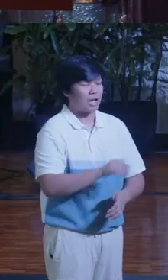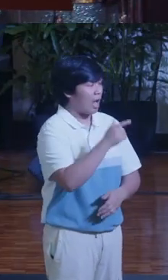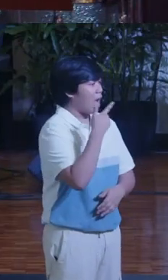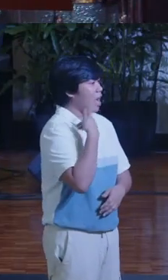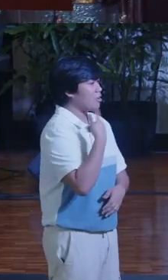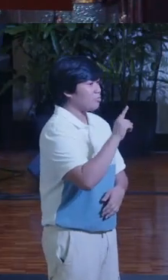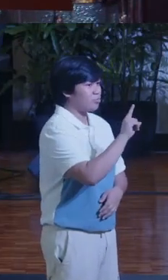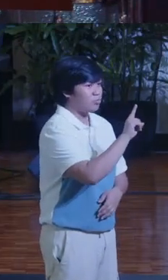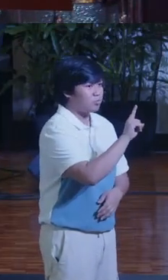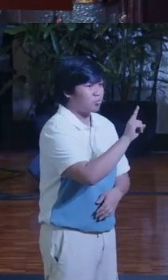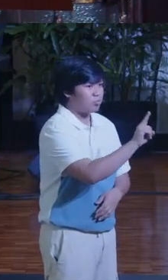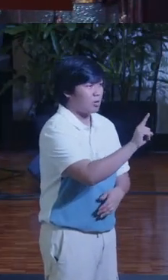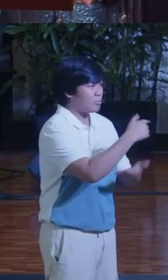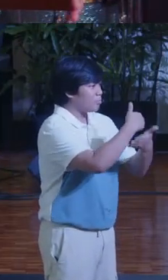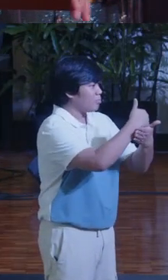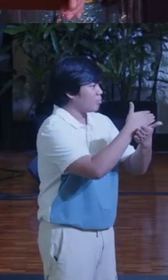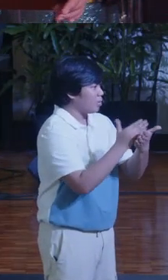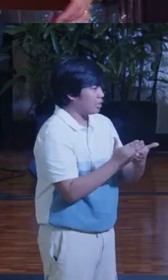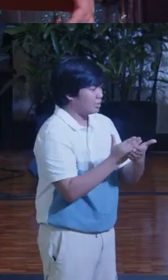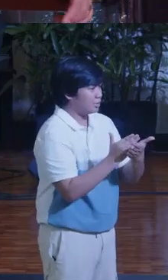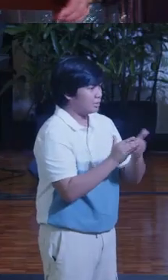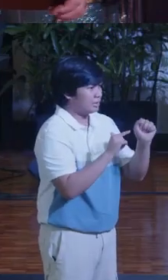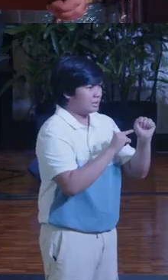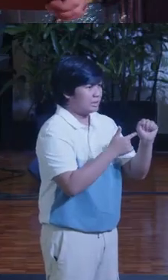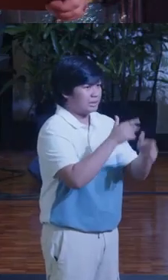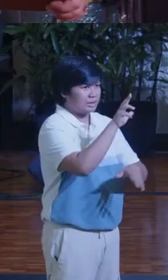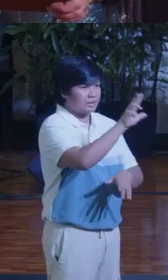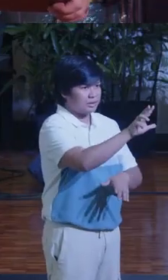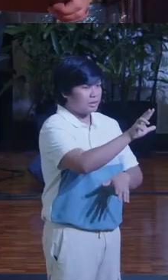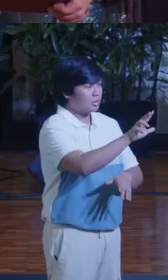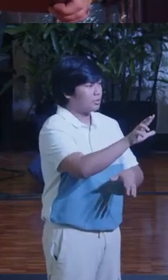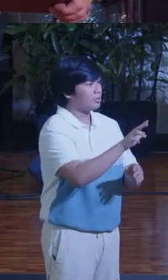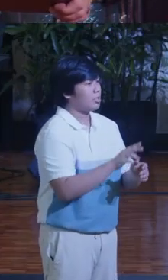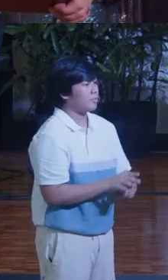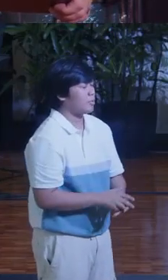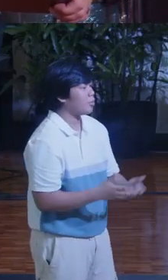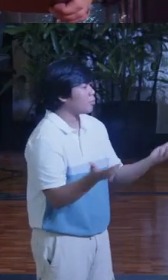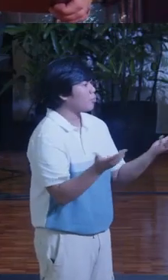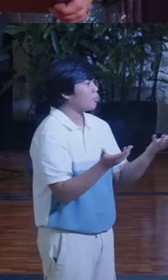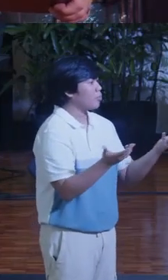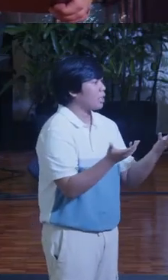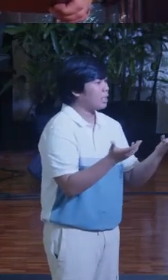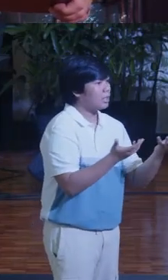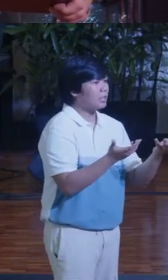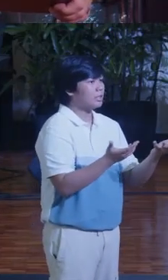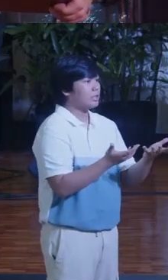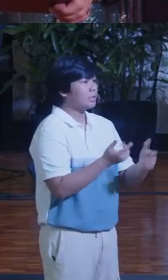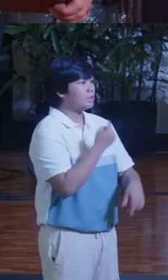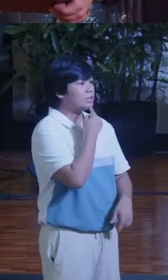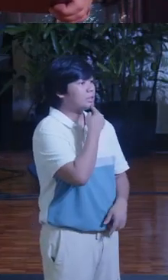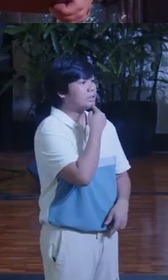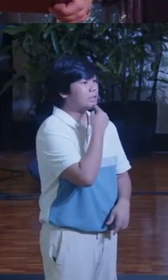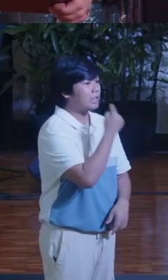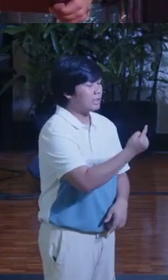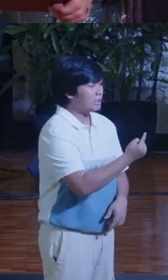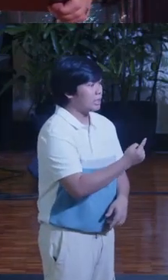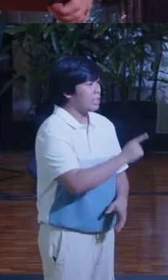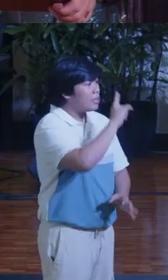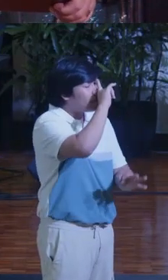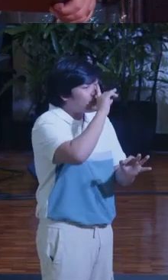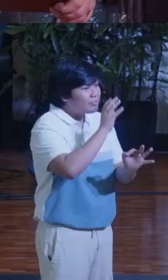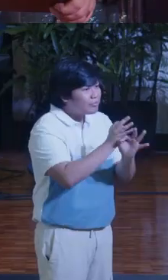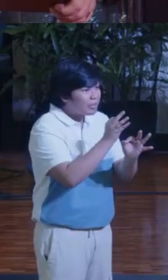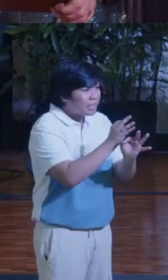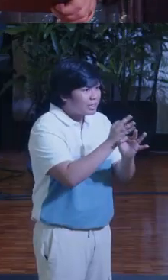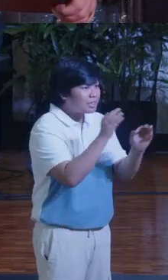isang section doon kung saan pinatunayan niya ang kahigitan ng pananampalataya